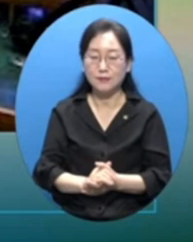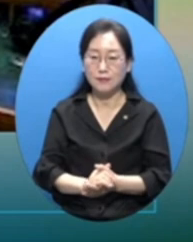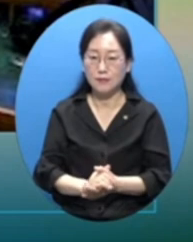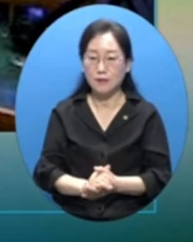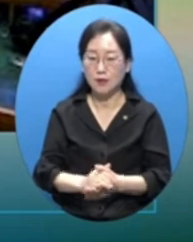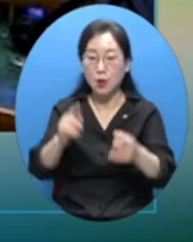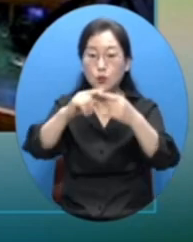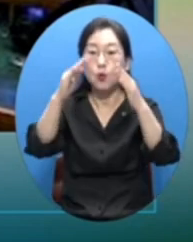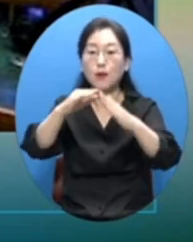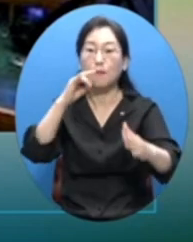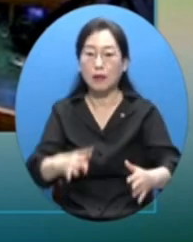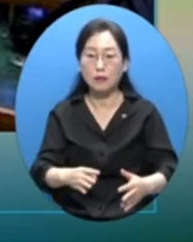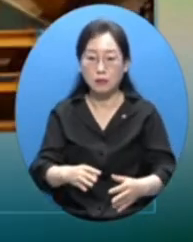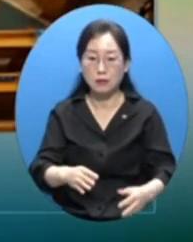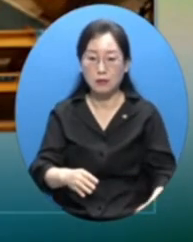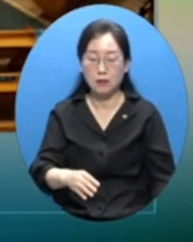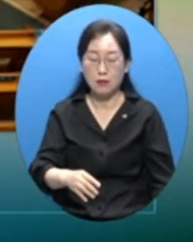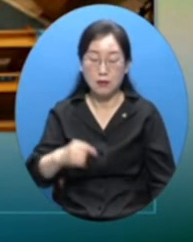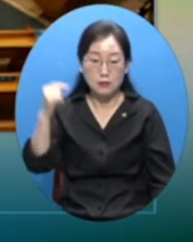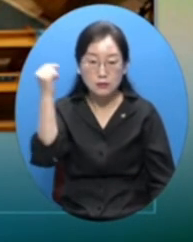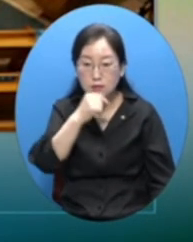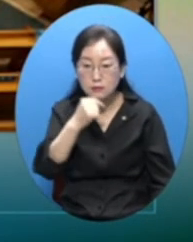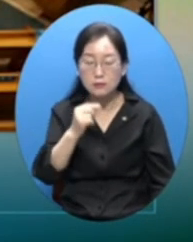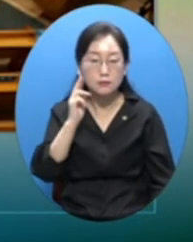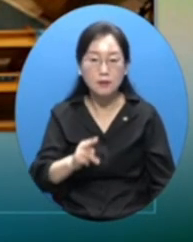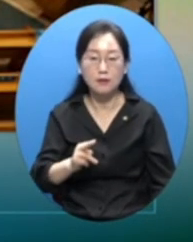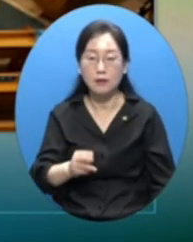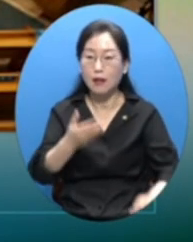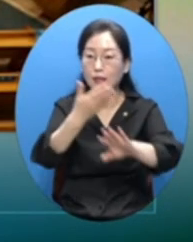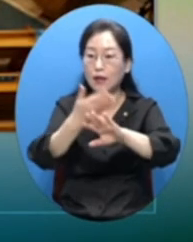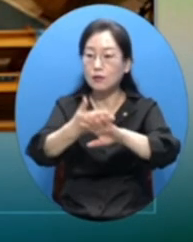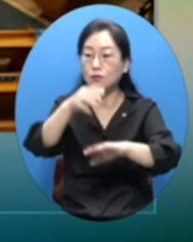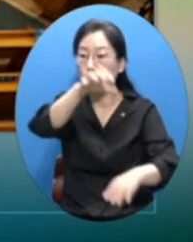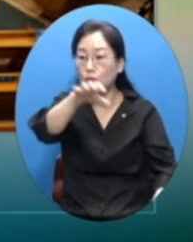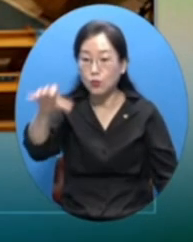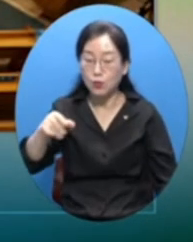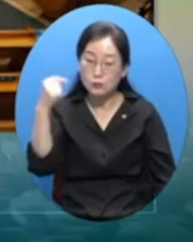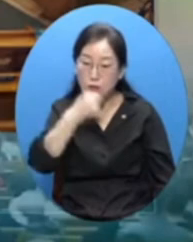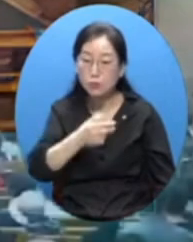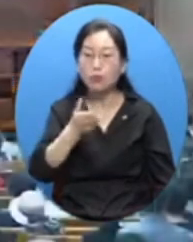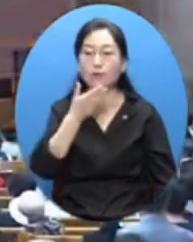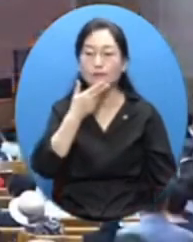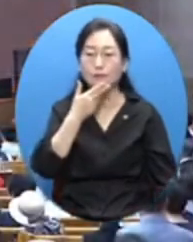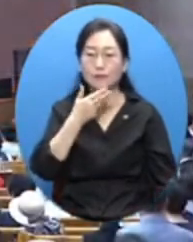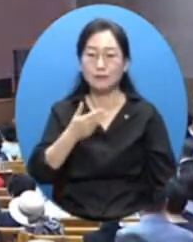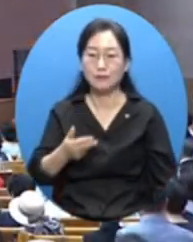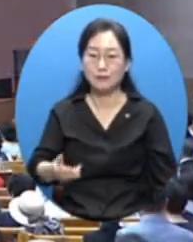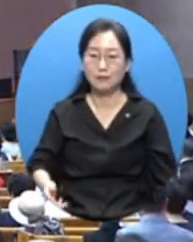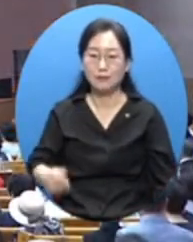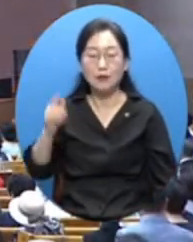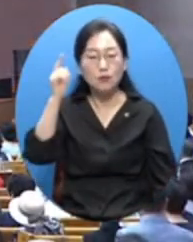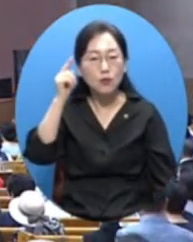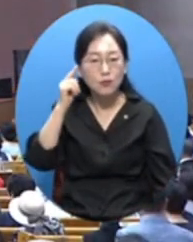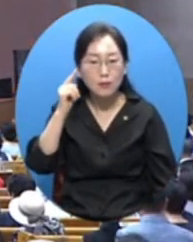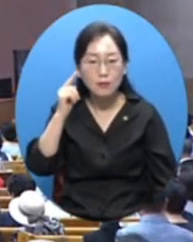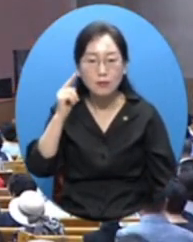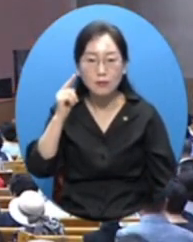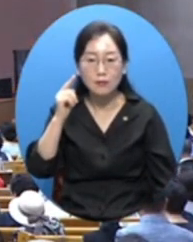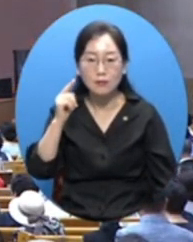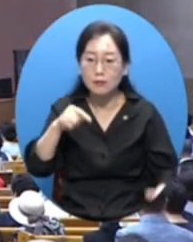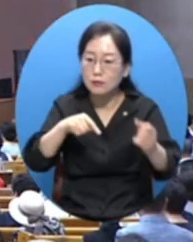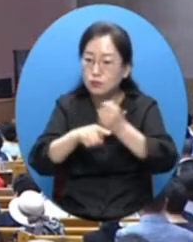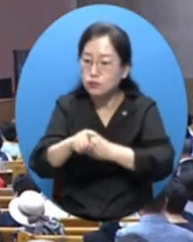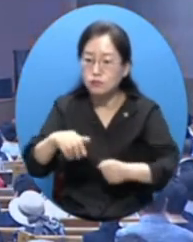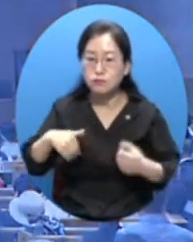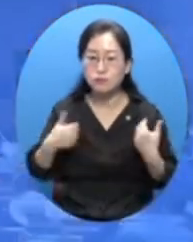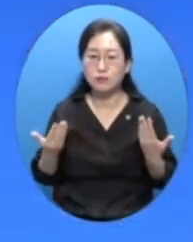유독 교회만 어려움을 줬습니다. 가만 보면 다른 데는 이렇게 철저하게 안 했어요. 왜 그랬는지 이유를